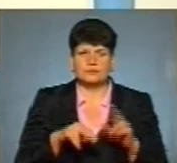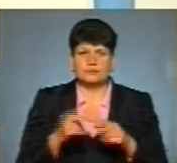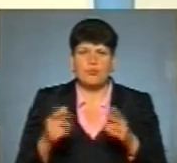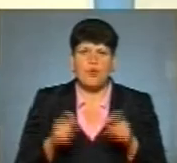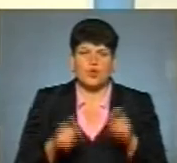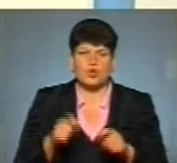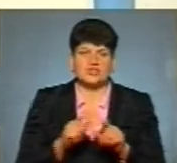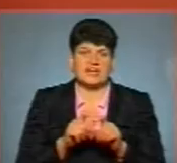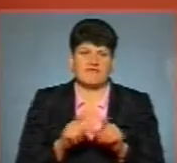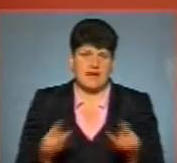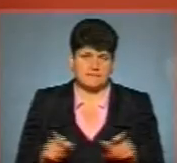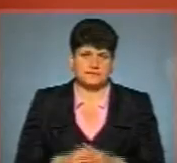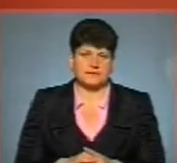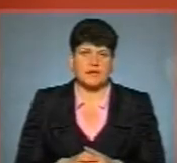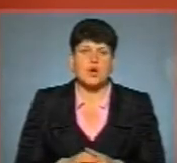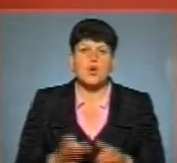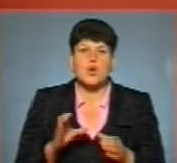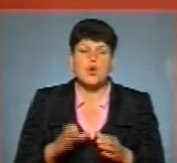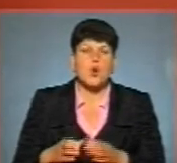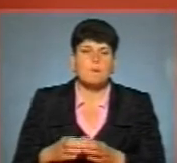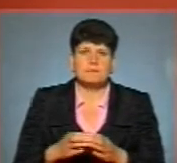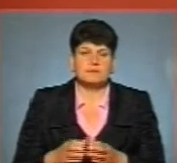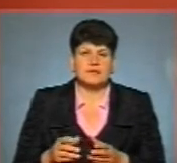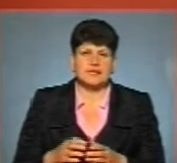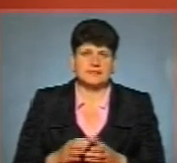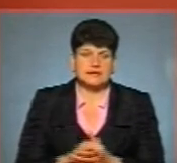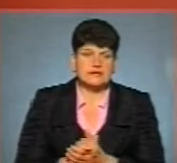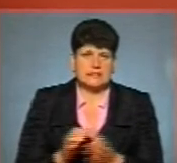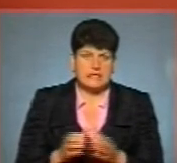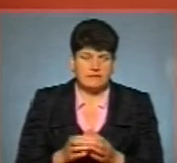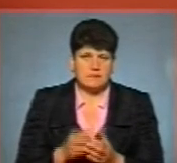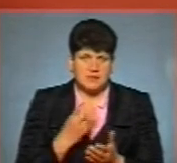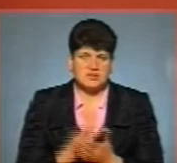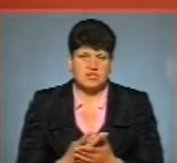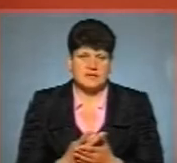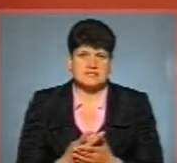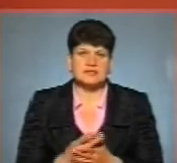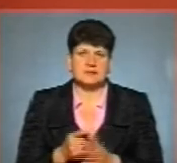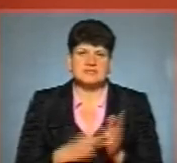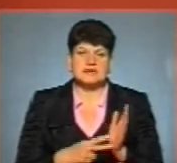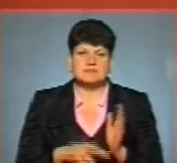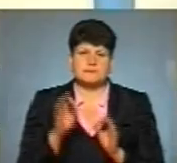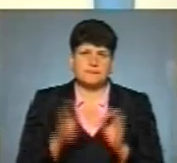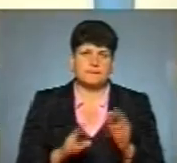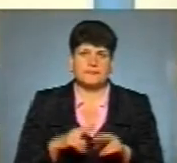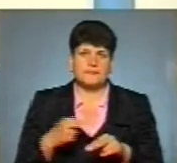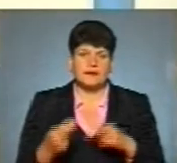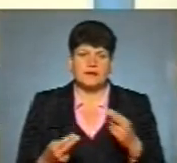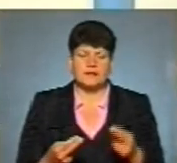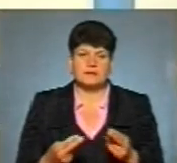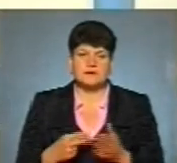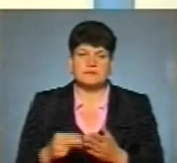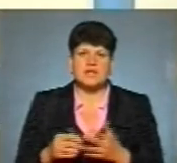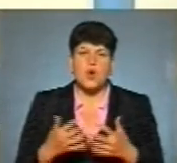ферм. Кооперативам чи передбачається якісь додаткові? Кооперативам передбачається 70% відшкодування